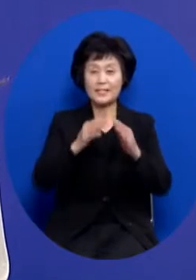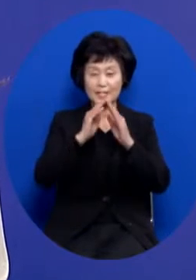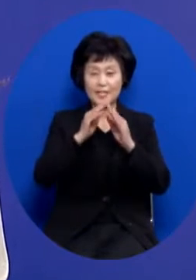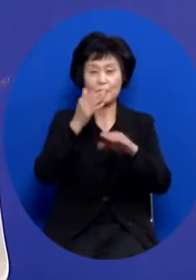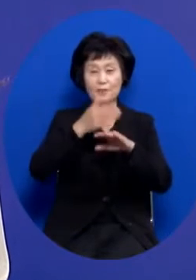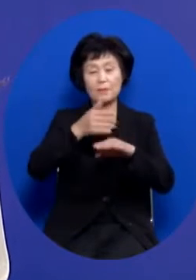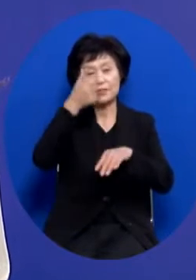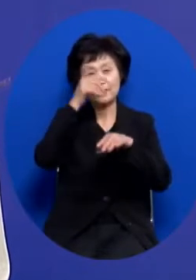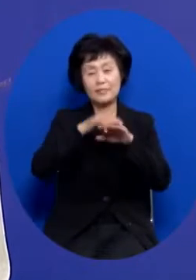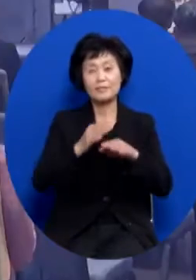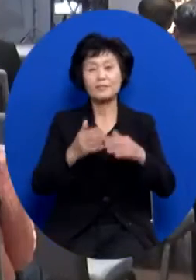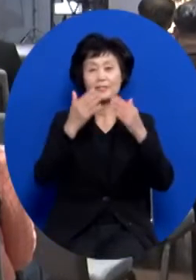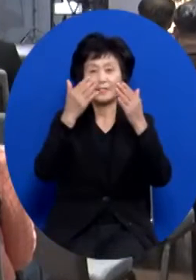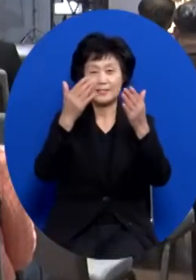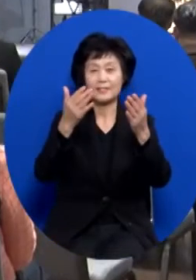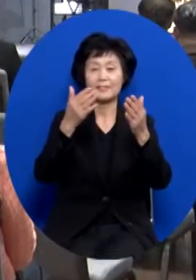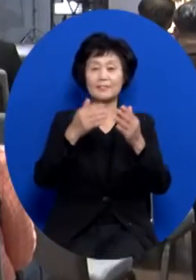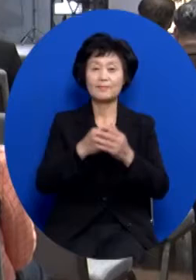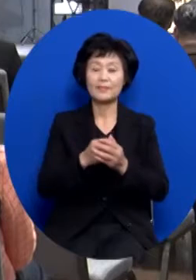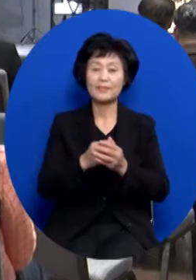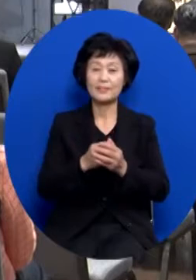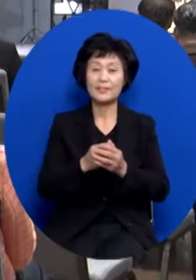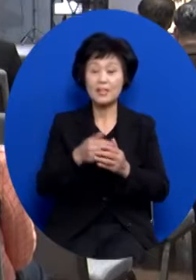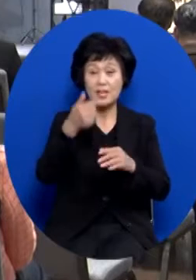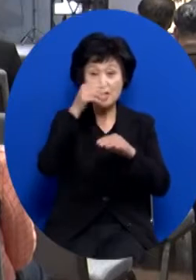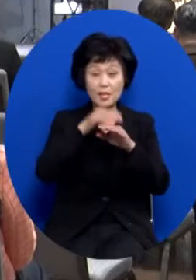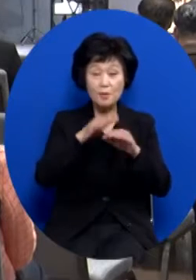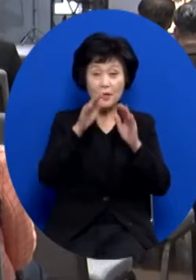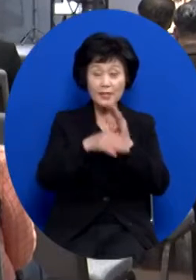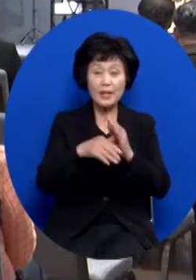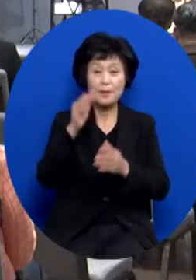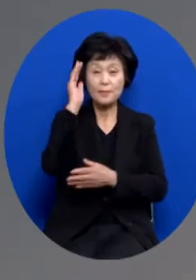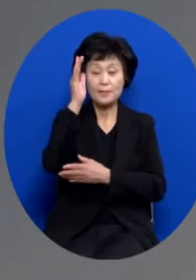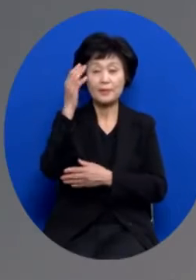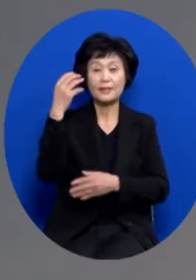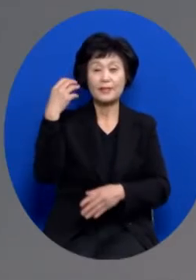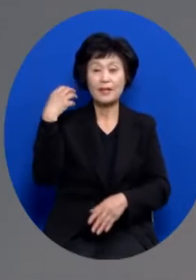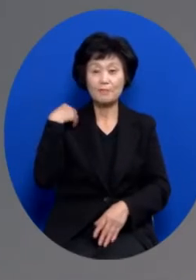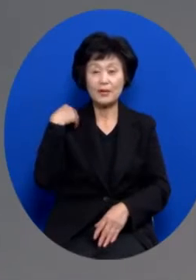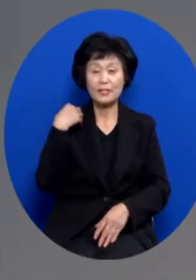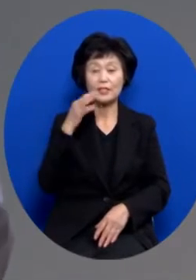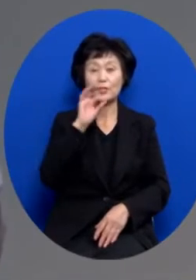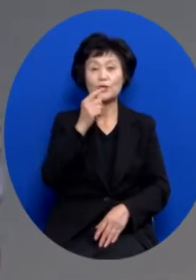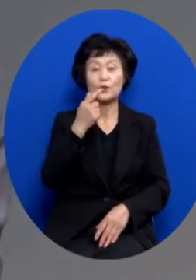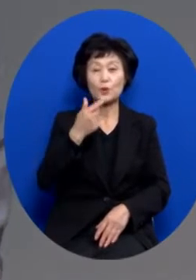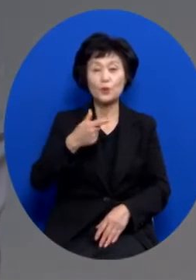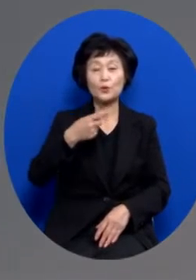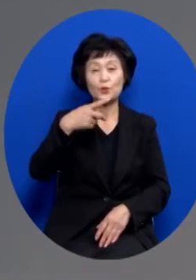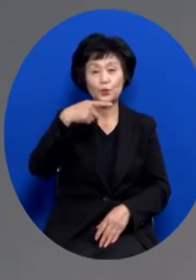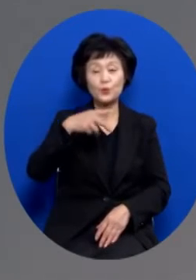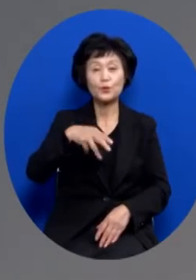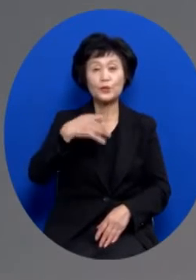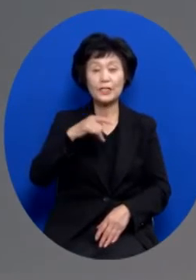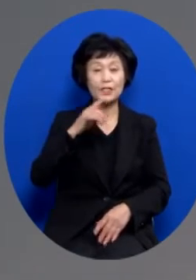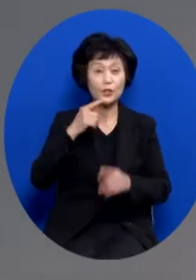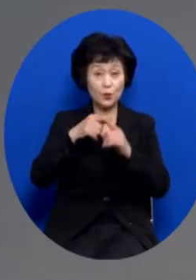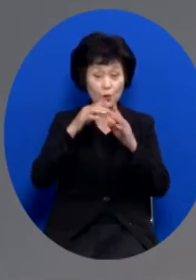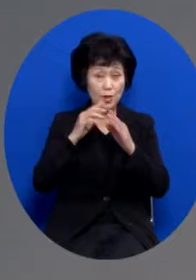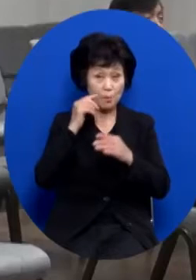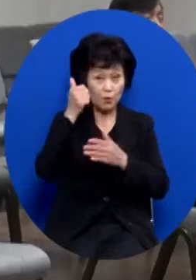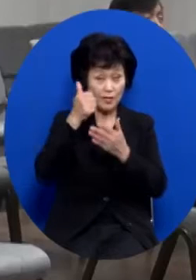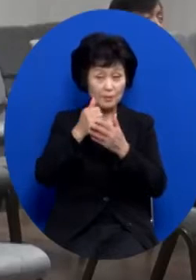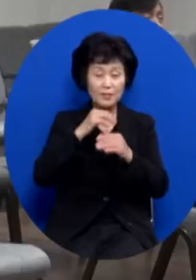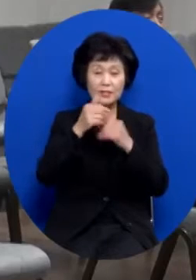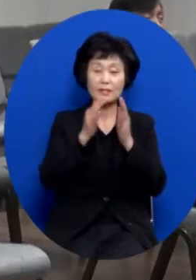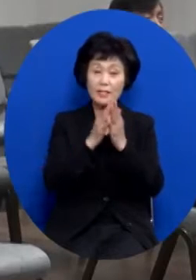감사예배를 드렸습니다 예배에서 말씀을 전한 뉴저지 온누리교회 마크 초아 목사는 성경이 말하는